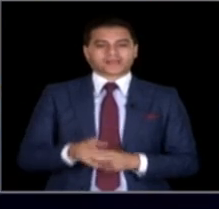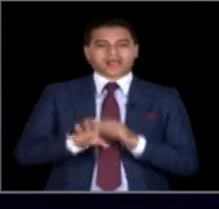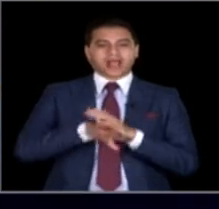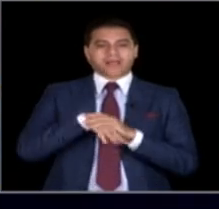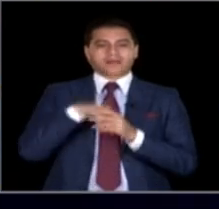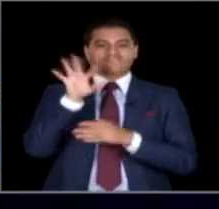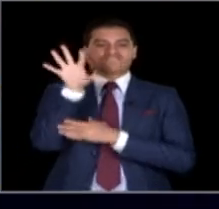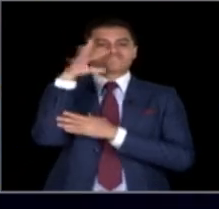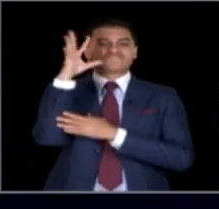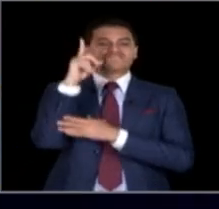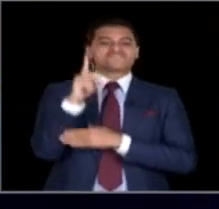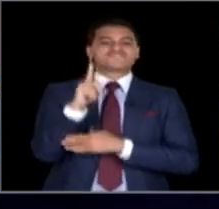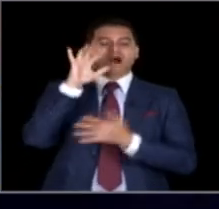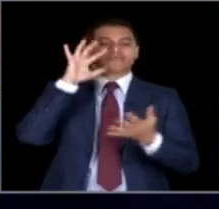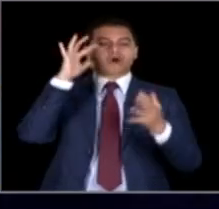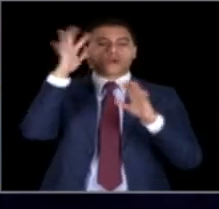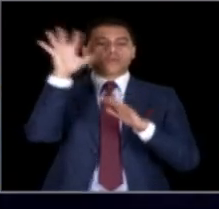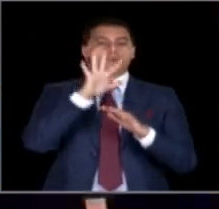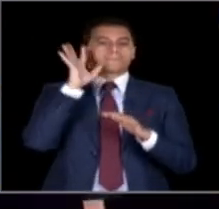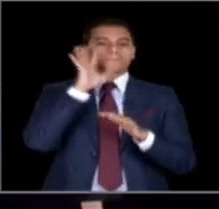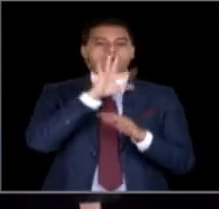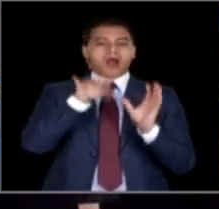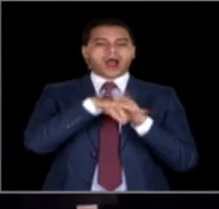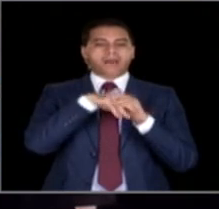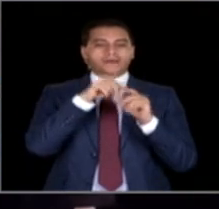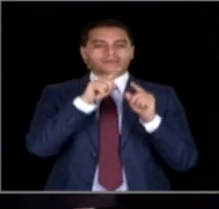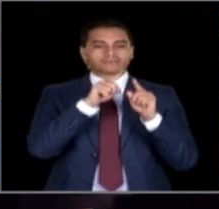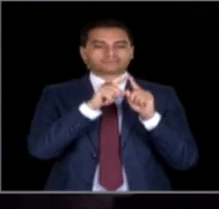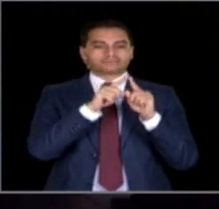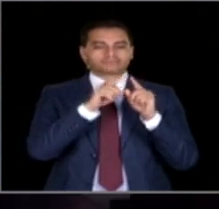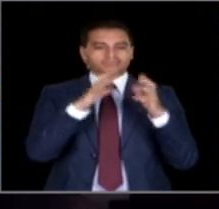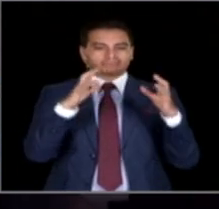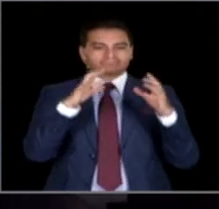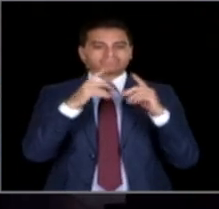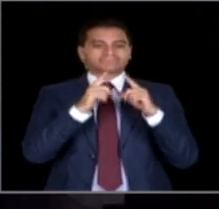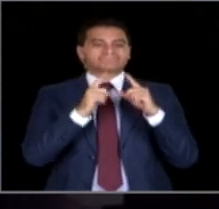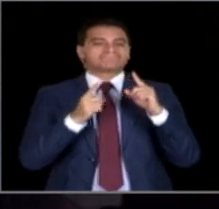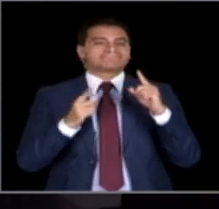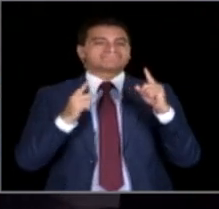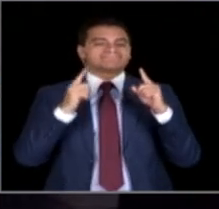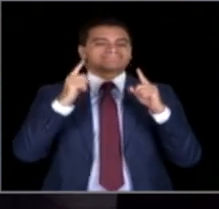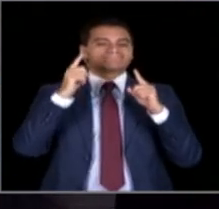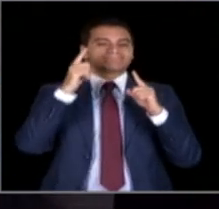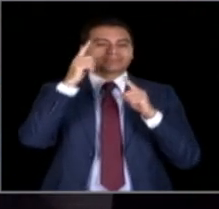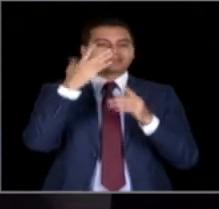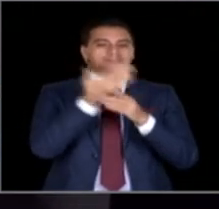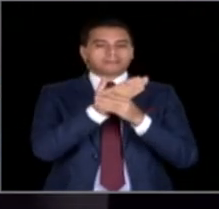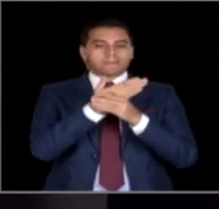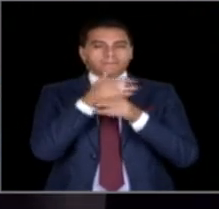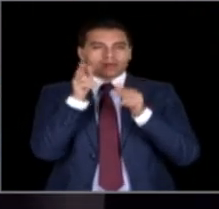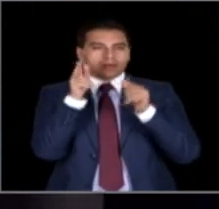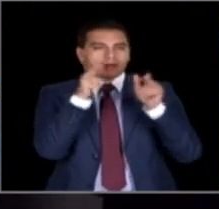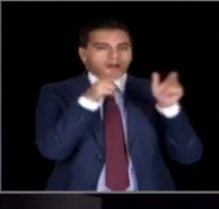اطلقت وكاله الفضاء الاوروبيه مسبار جوس لاستكشاف احد كواكب